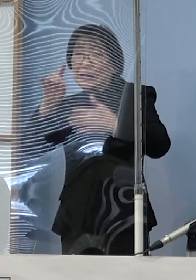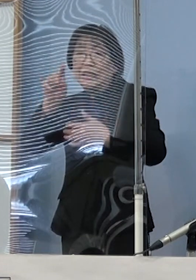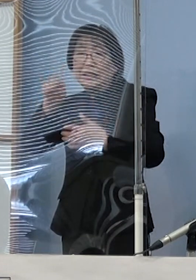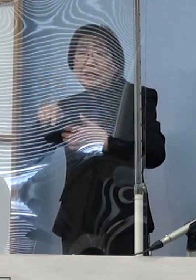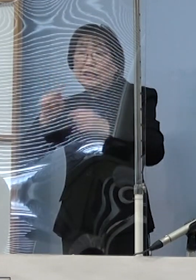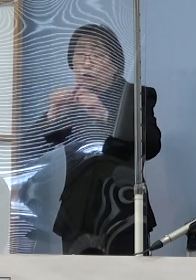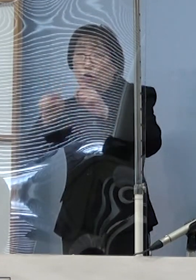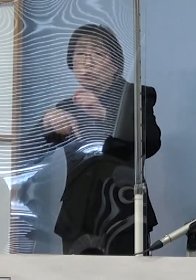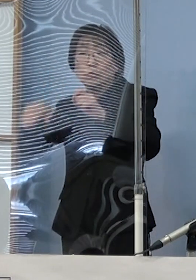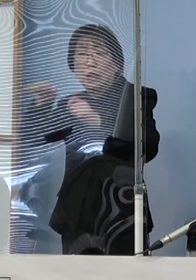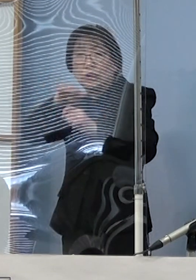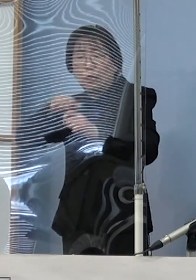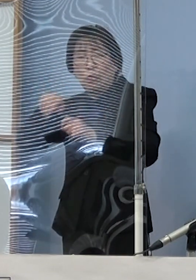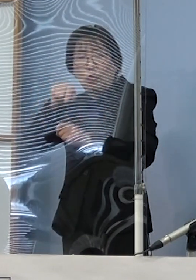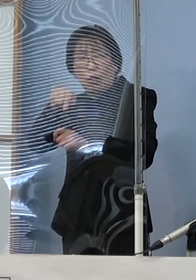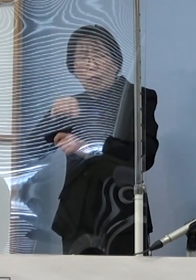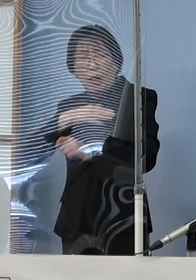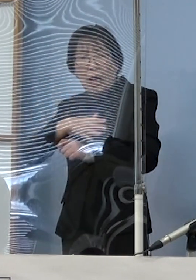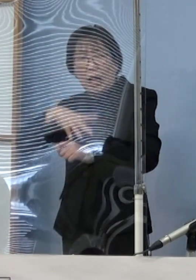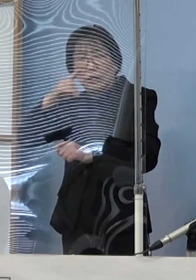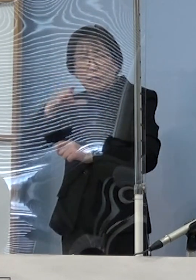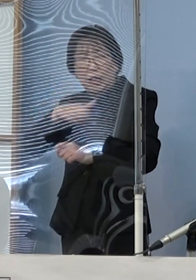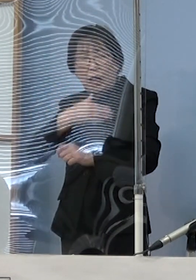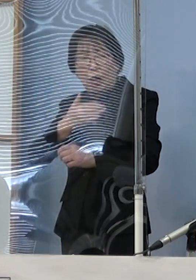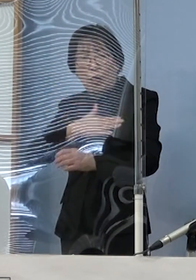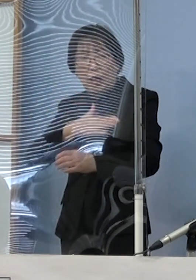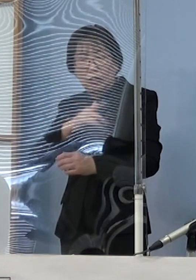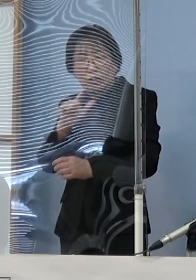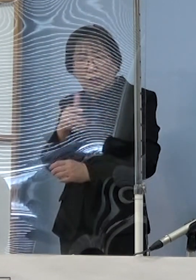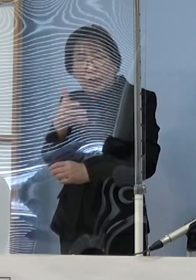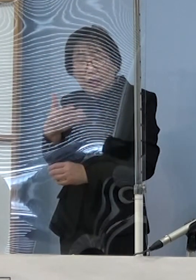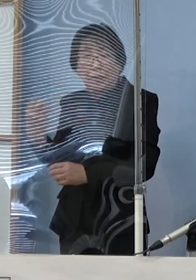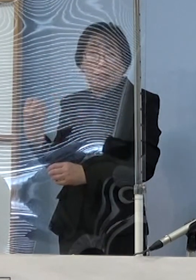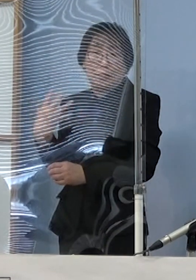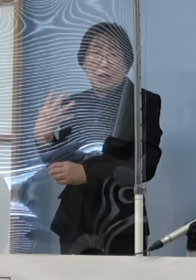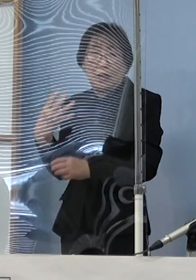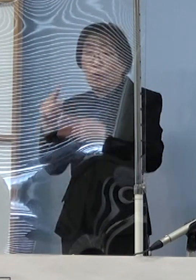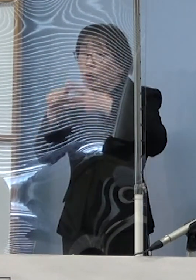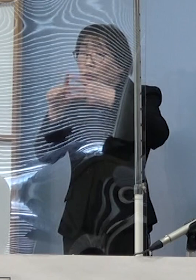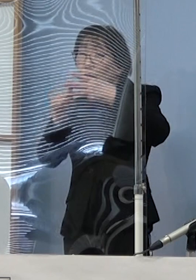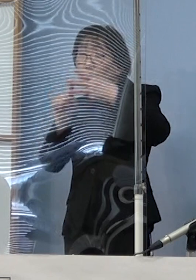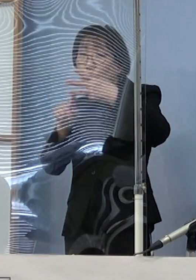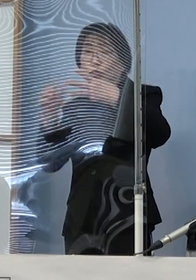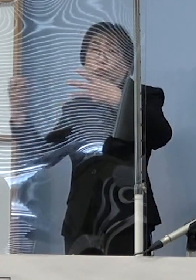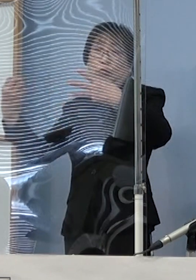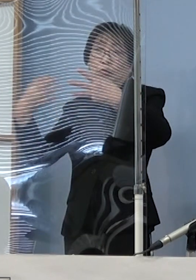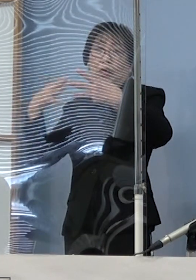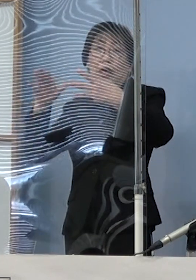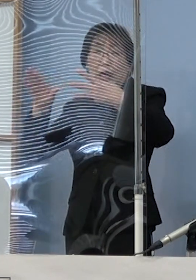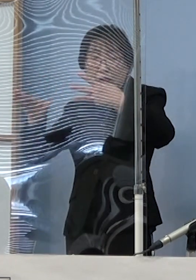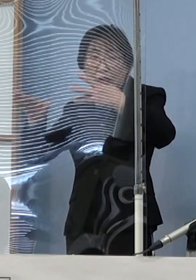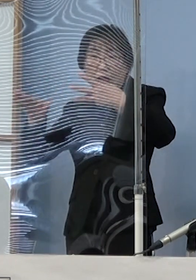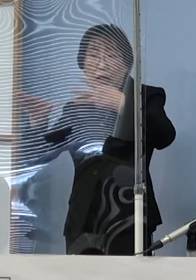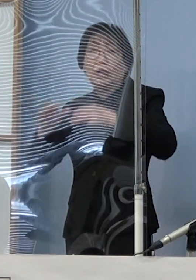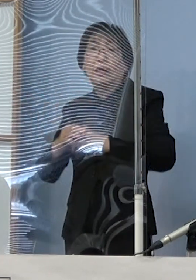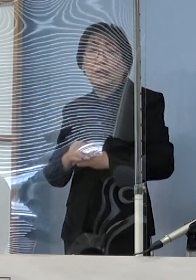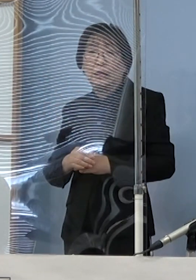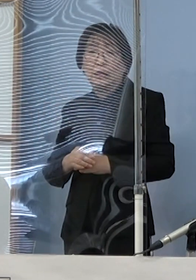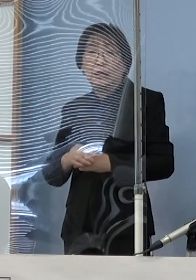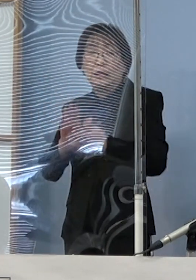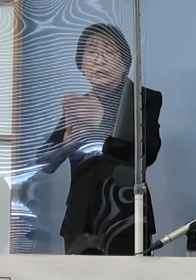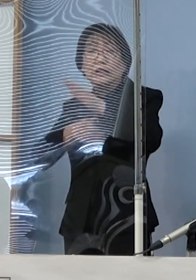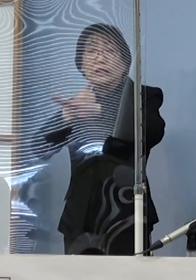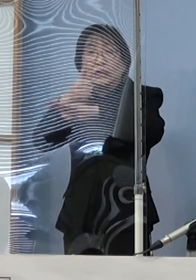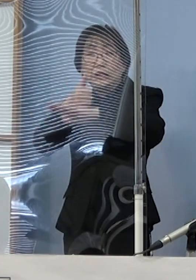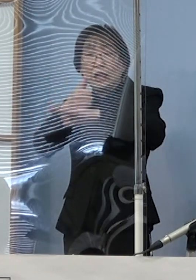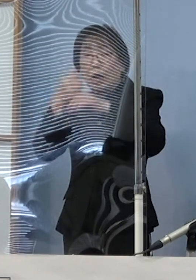たというのは3つ言われたんですね。1つは知事がお話があったように、怒ってい